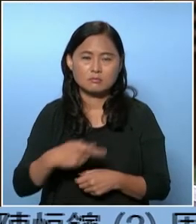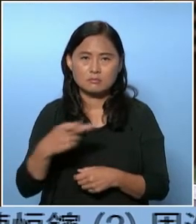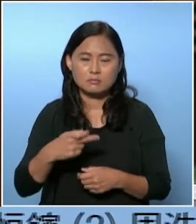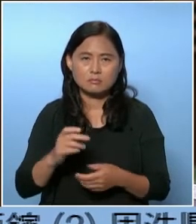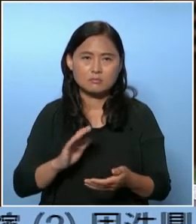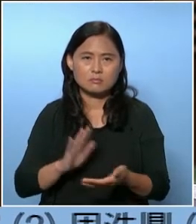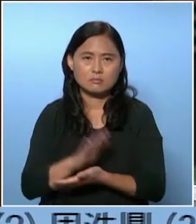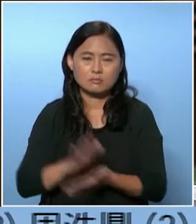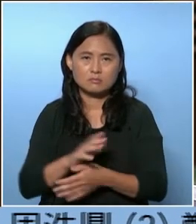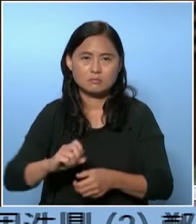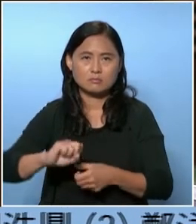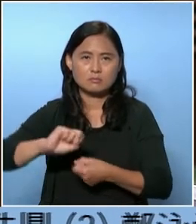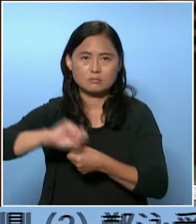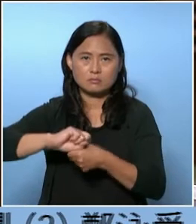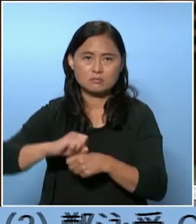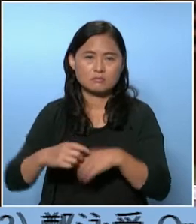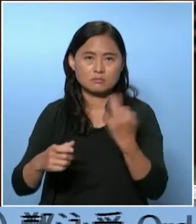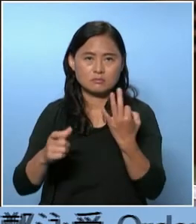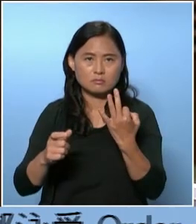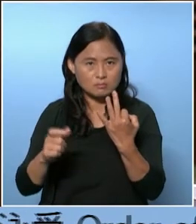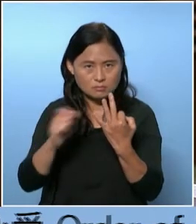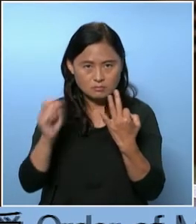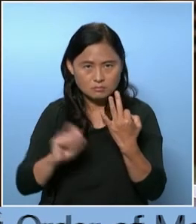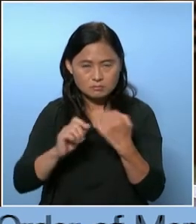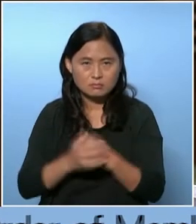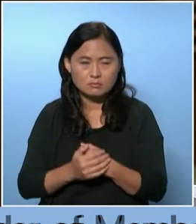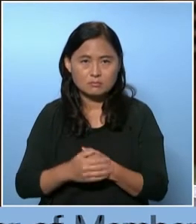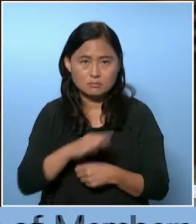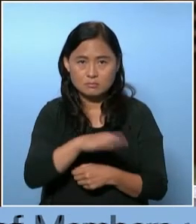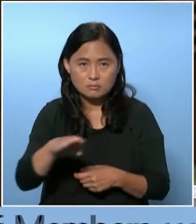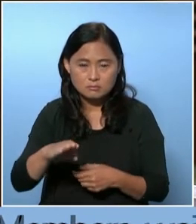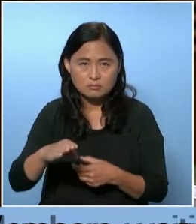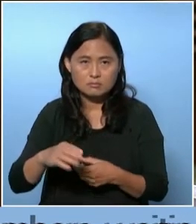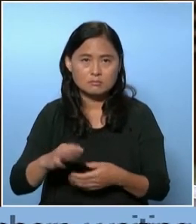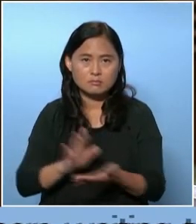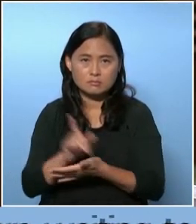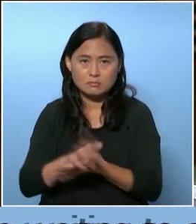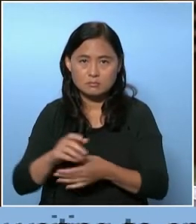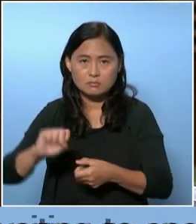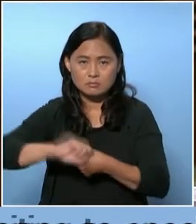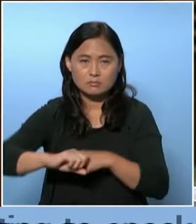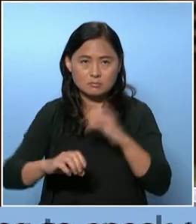增 3%， 而泊車位平均只有每年是